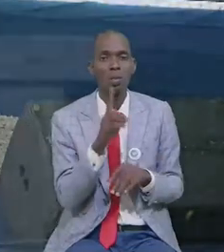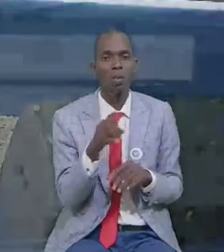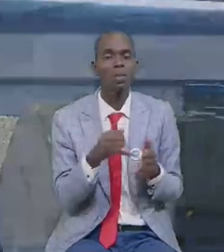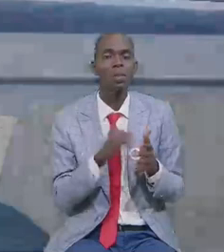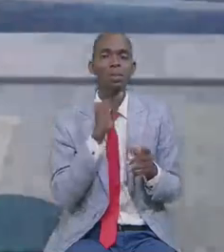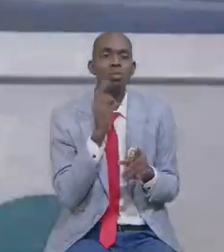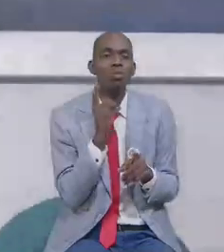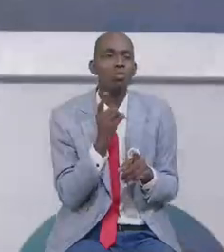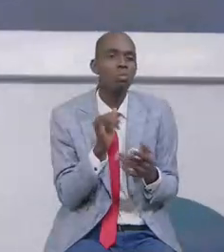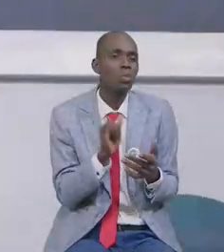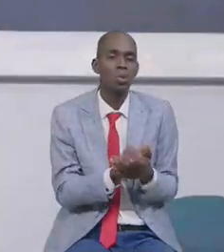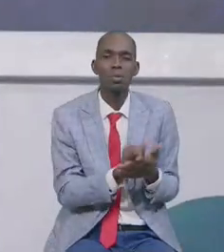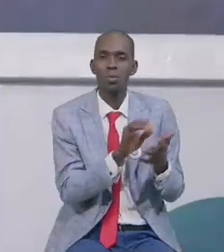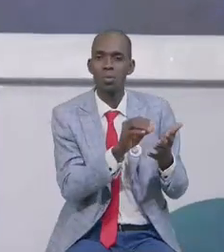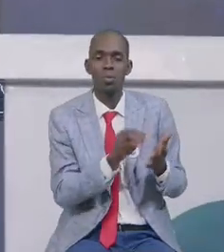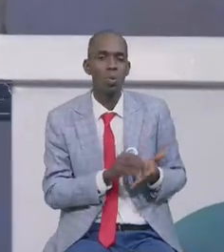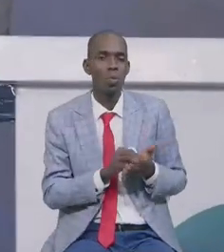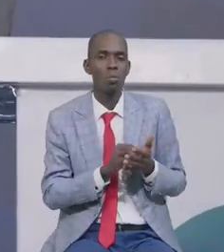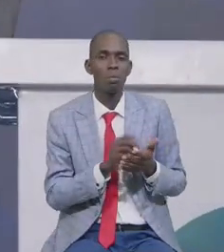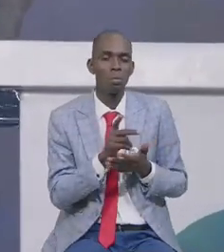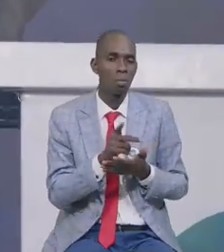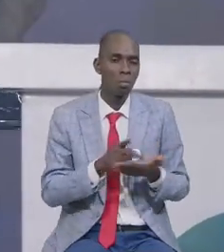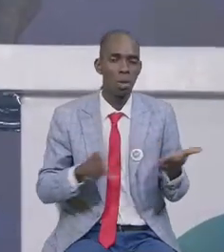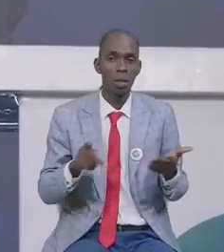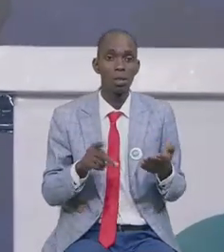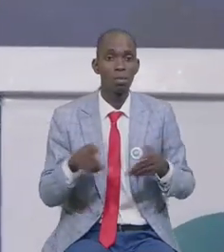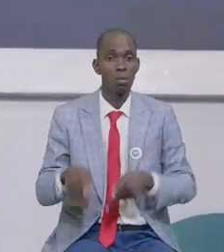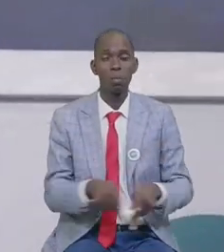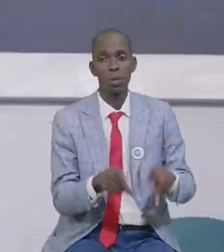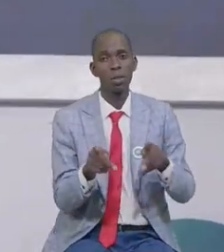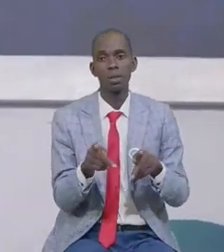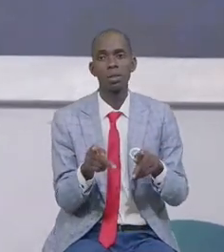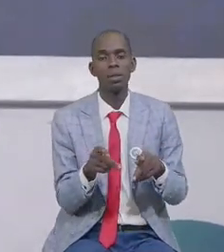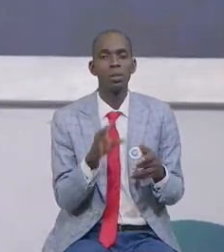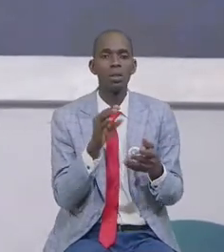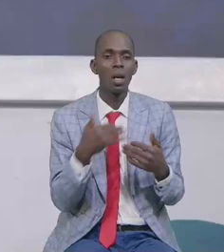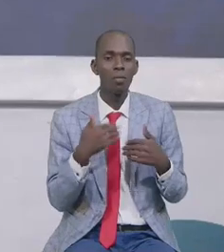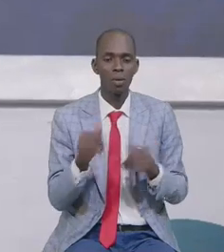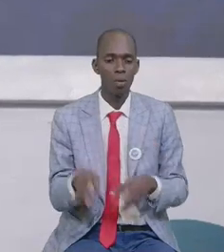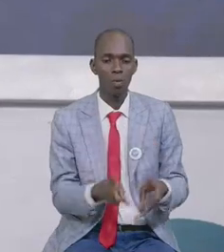quelqu'un. C'est que cela a laissé un chemin dans son âme.